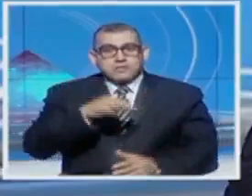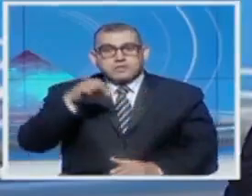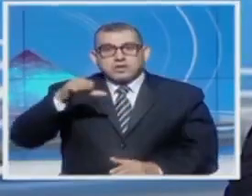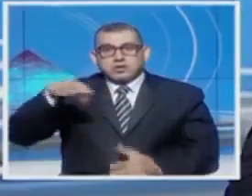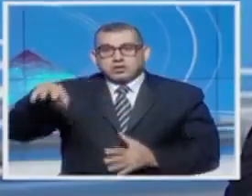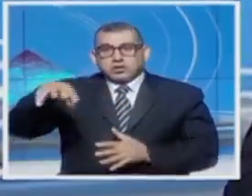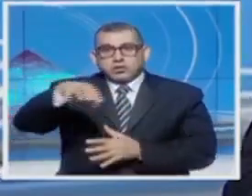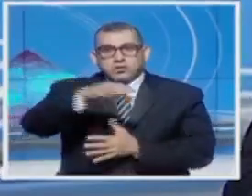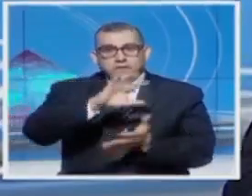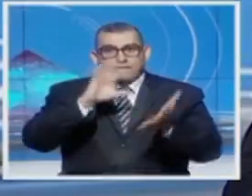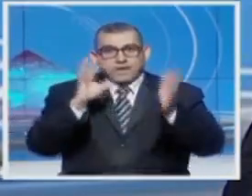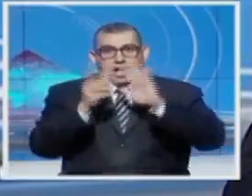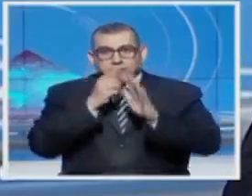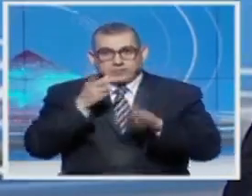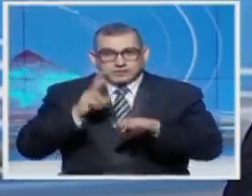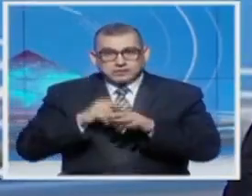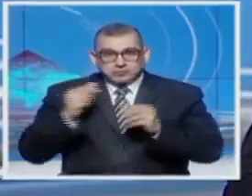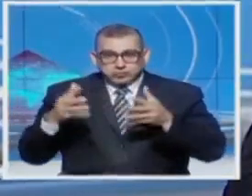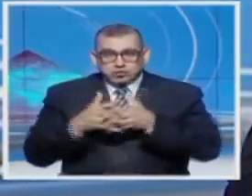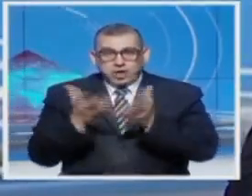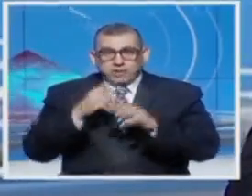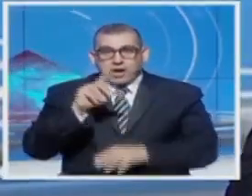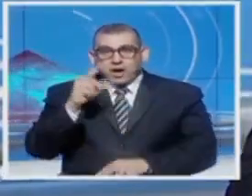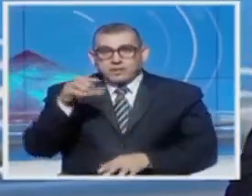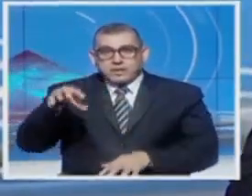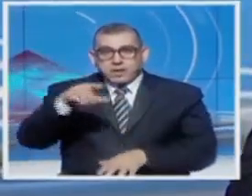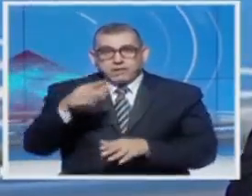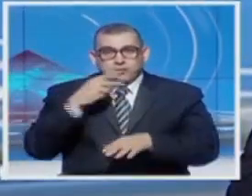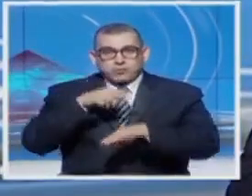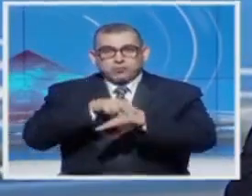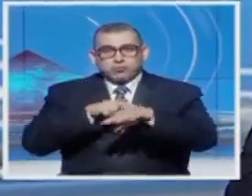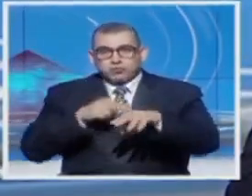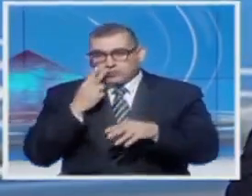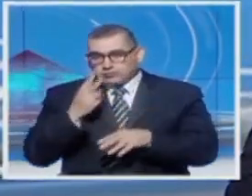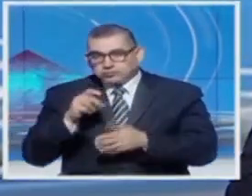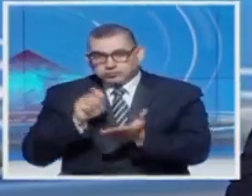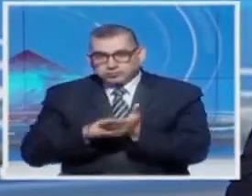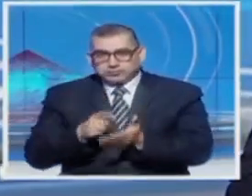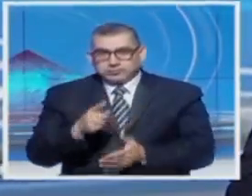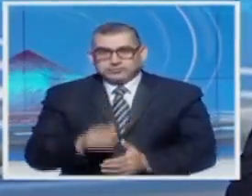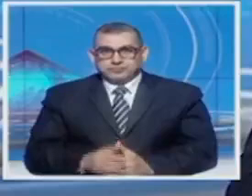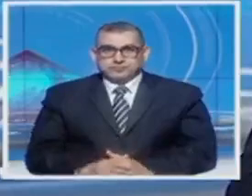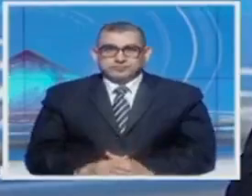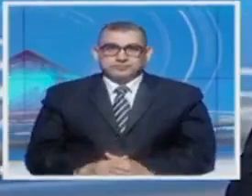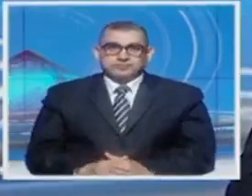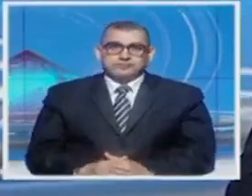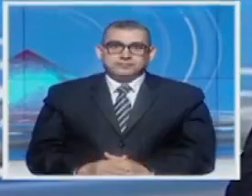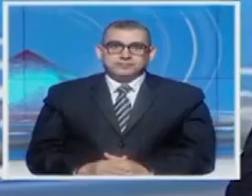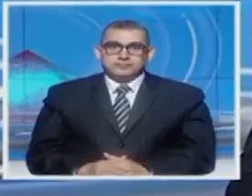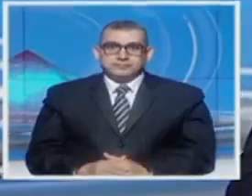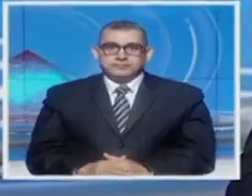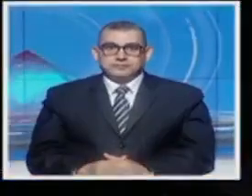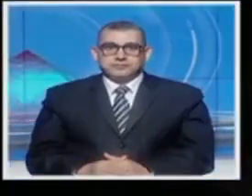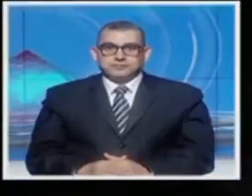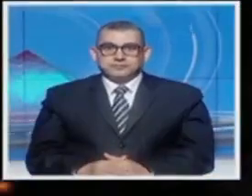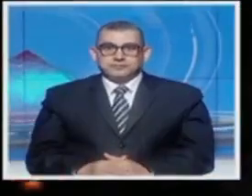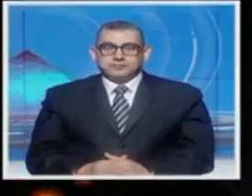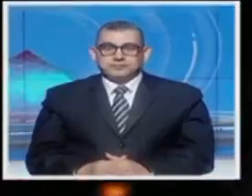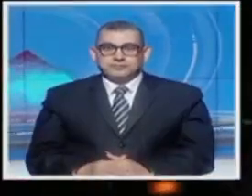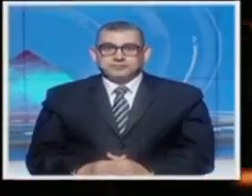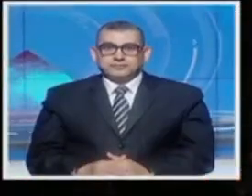19 دولة، إلى جانب مشاركة 15 دولة بصفة مراقب.